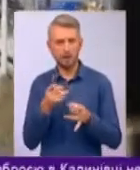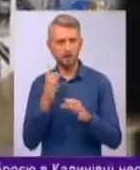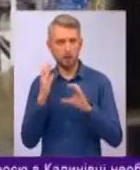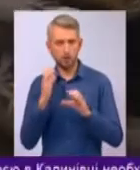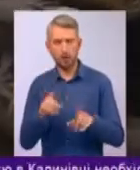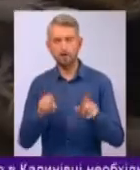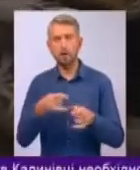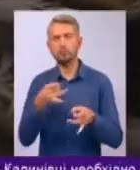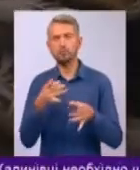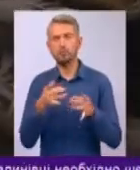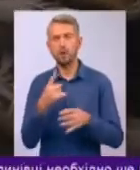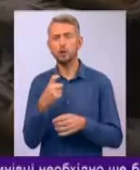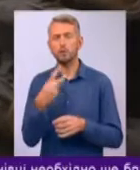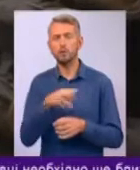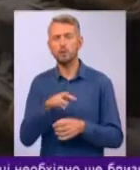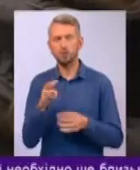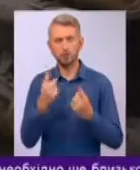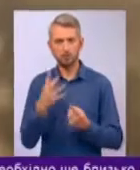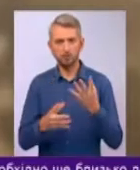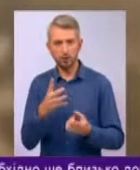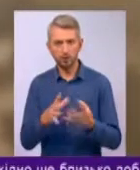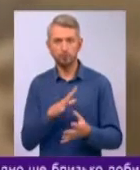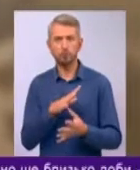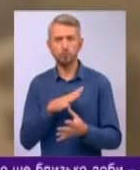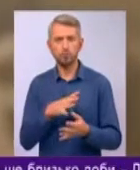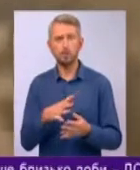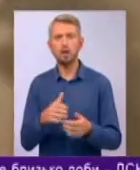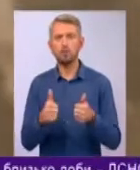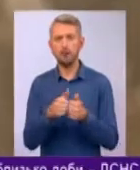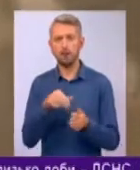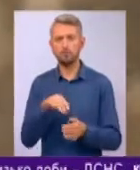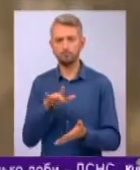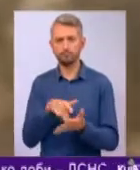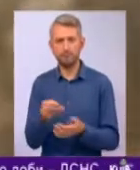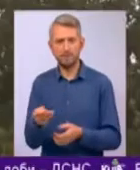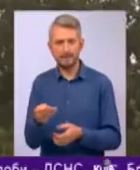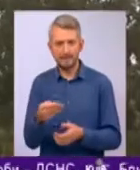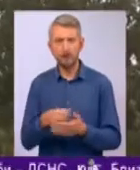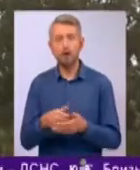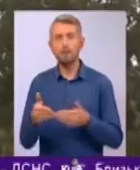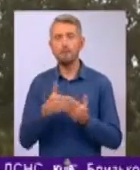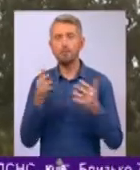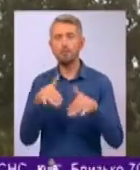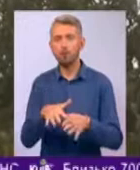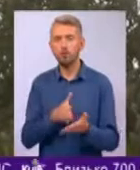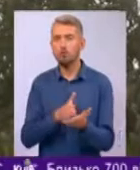вогнем 120-міліметрового міномета опинились укріплення Силато біля Пісків. На приморському напрямку бойовики били